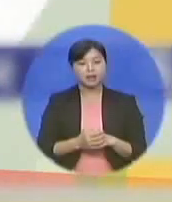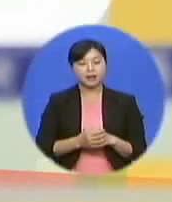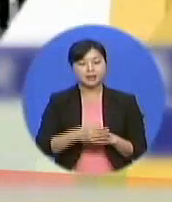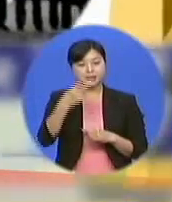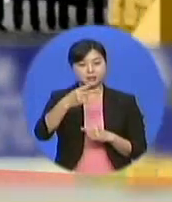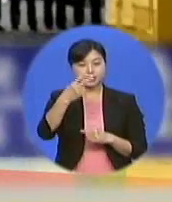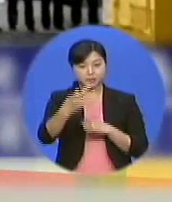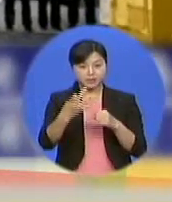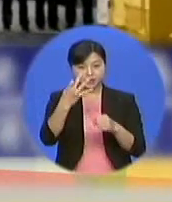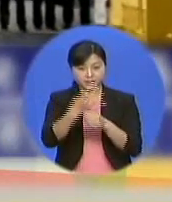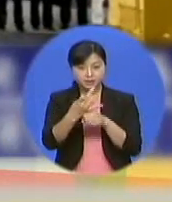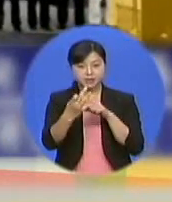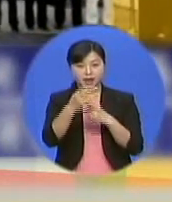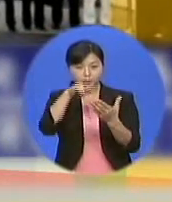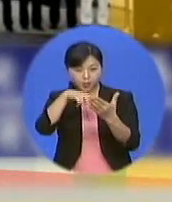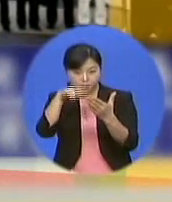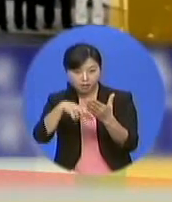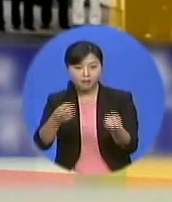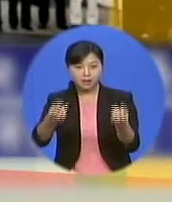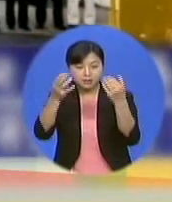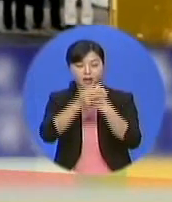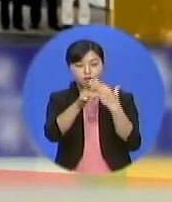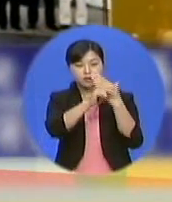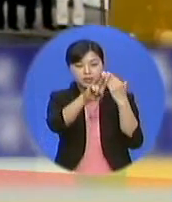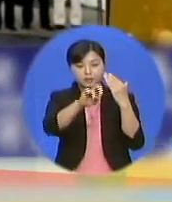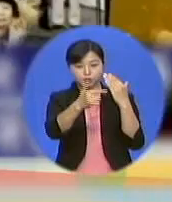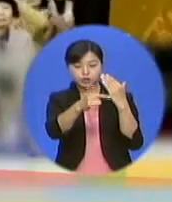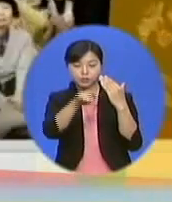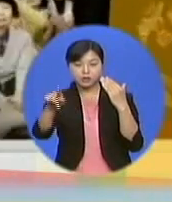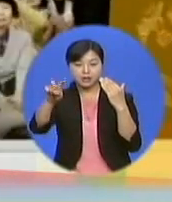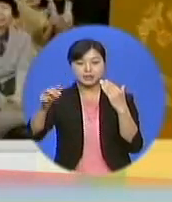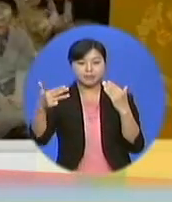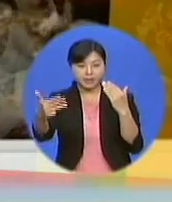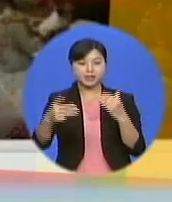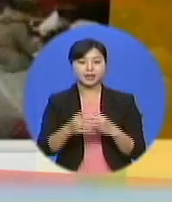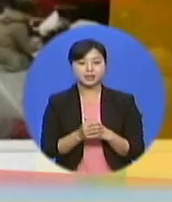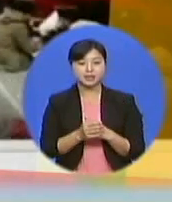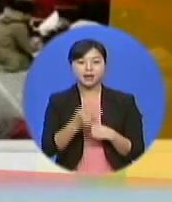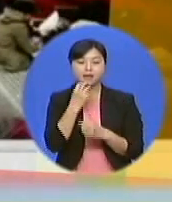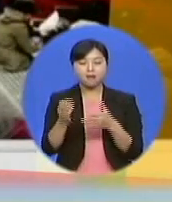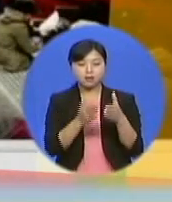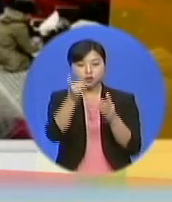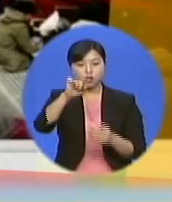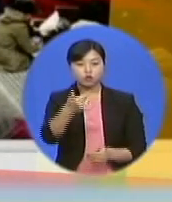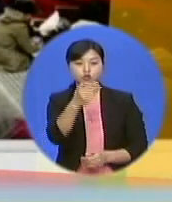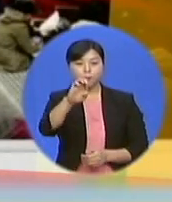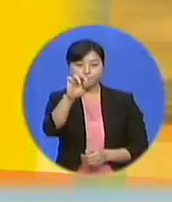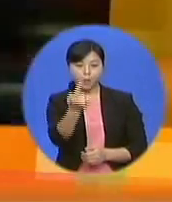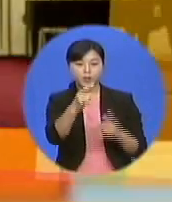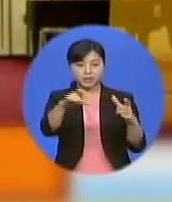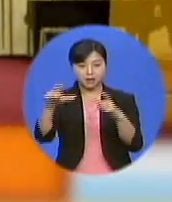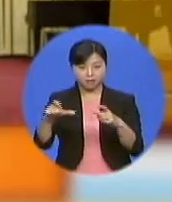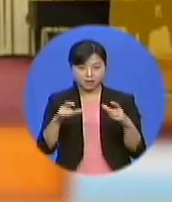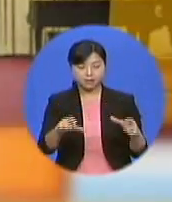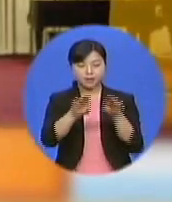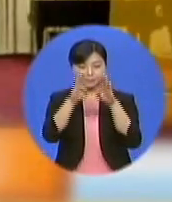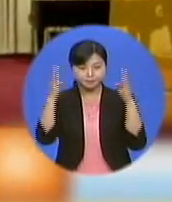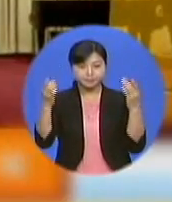2014 대한민국 독서대전이 9월 26일부터 28일까지 경기도 군포시 일대에서